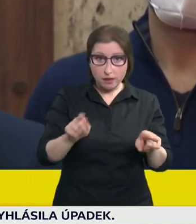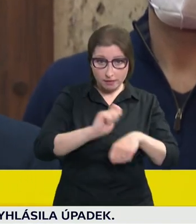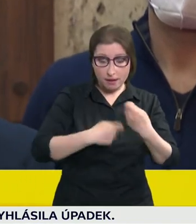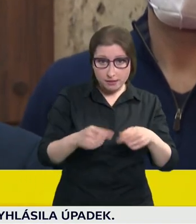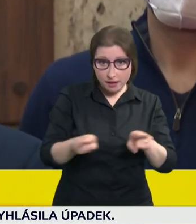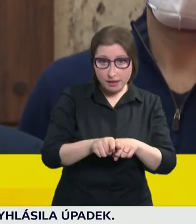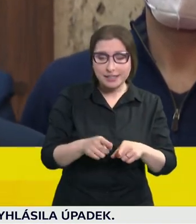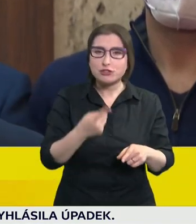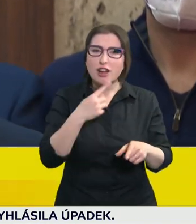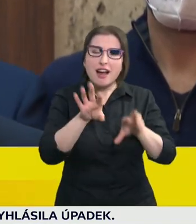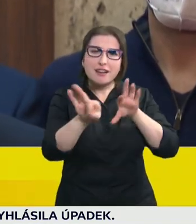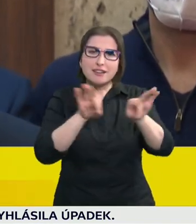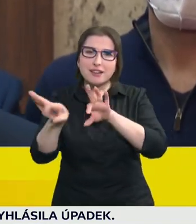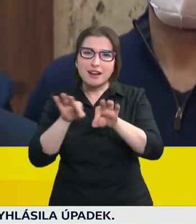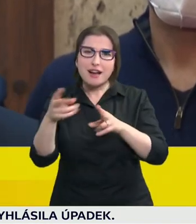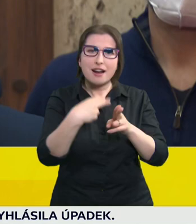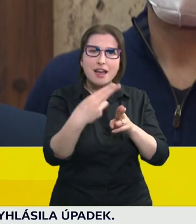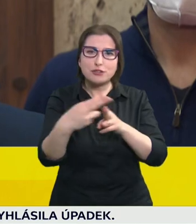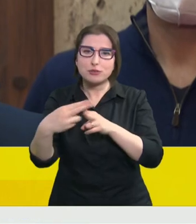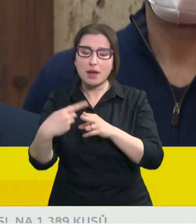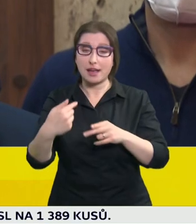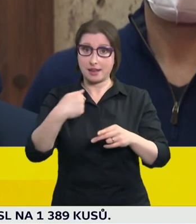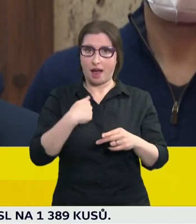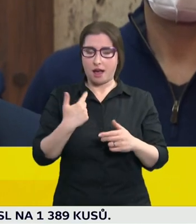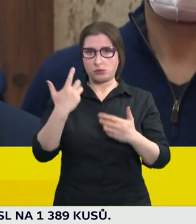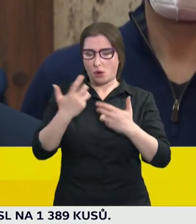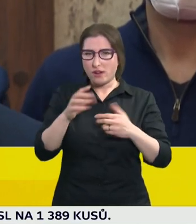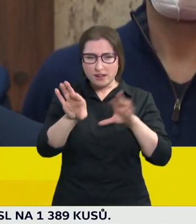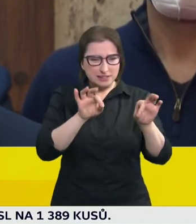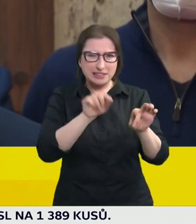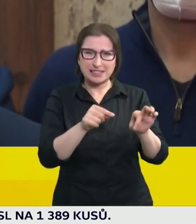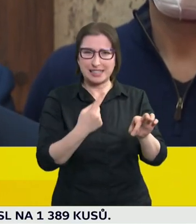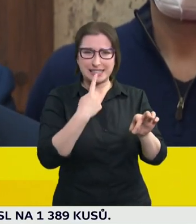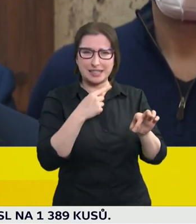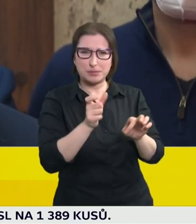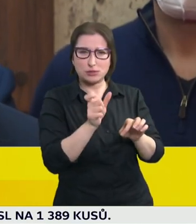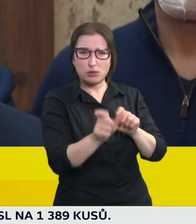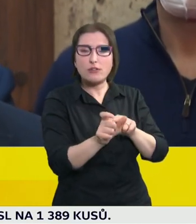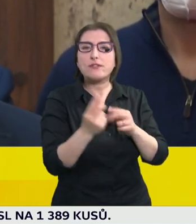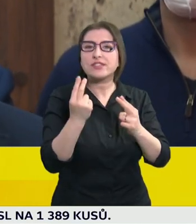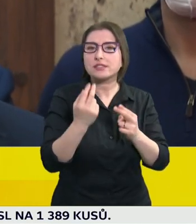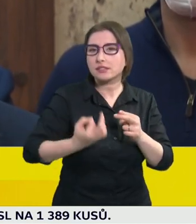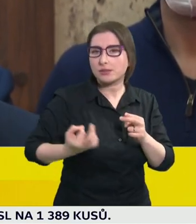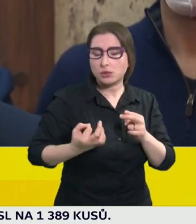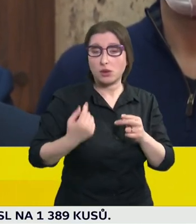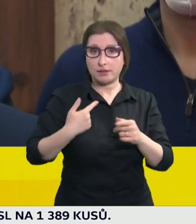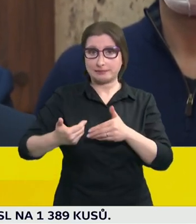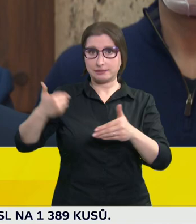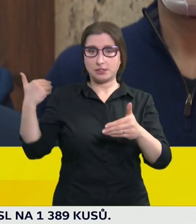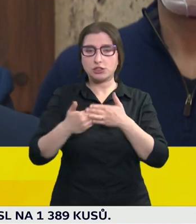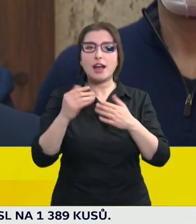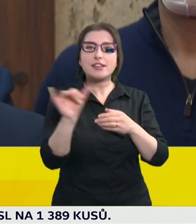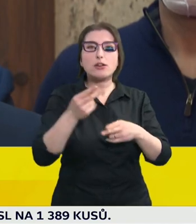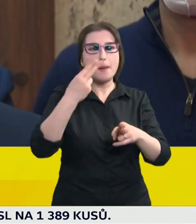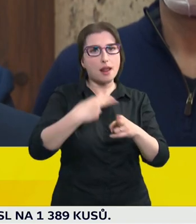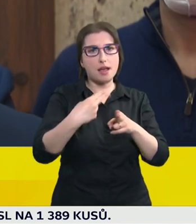pojmem selekce skrývá. Já jsem pevně přesvědčen a doufám, že to, co jsme slyšeli v posledních týdnech, že někdo selektuje pacienty, že